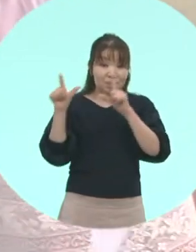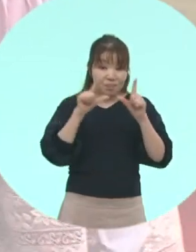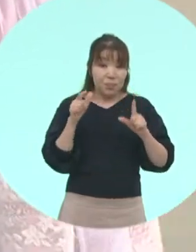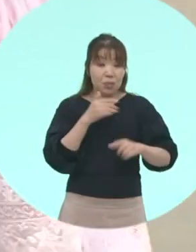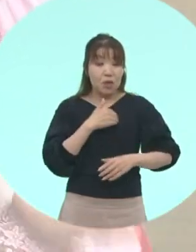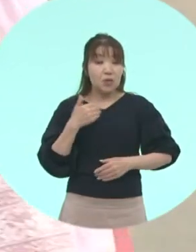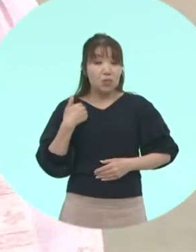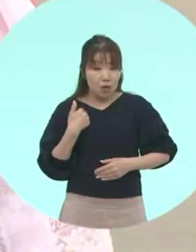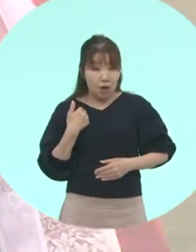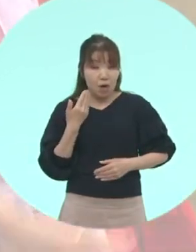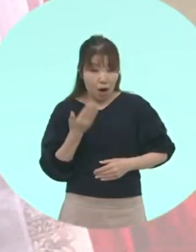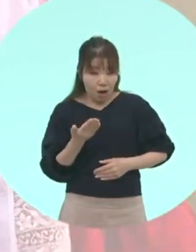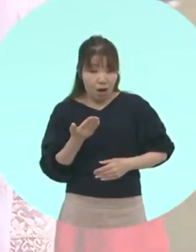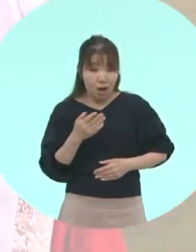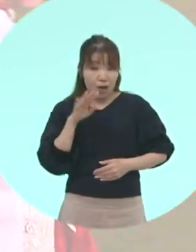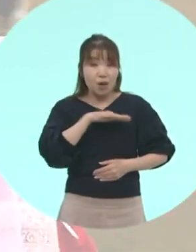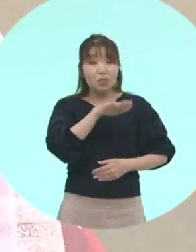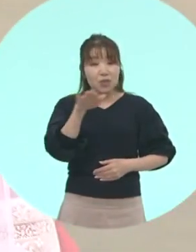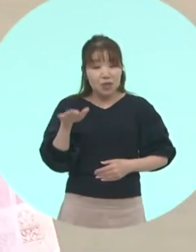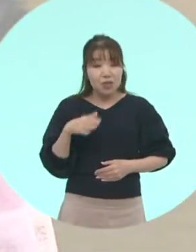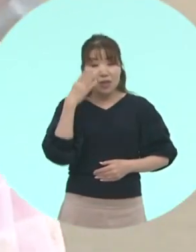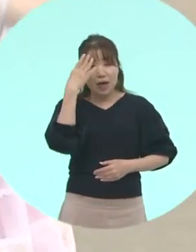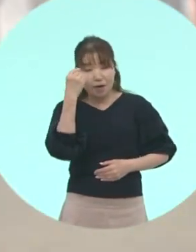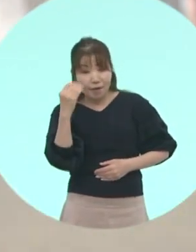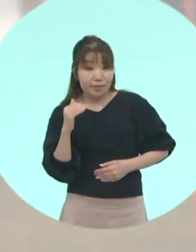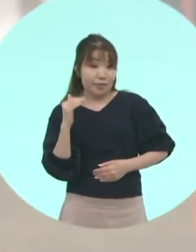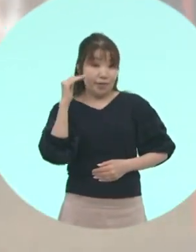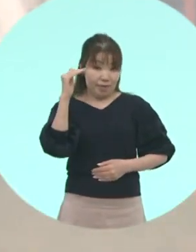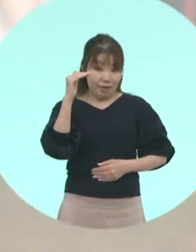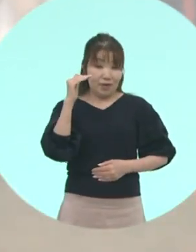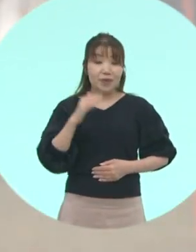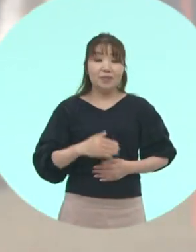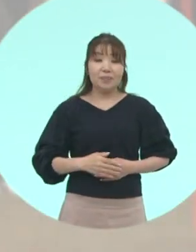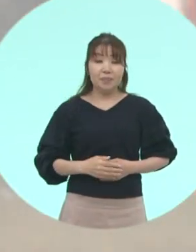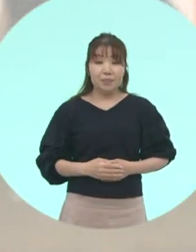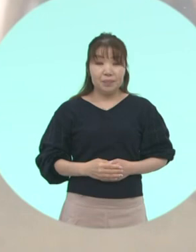るかに人々の関心が高まっています。